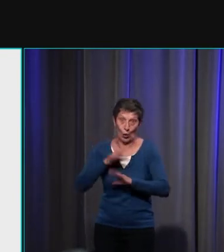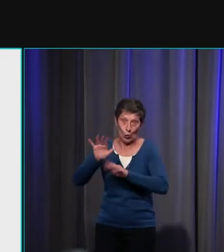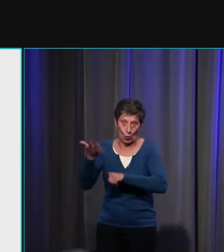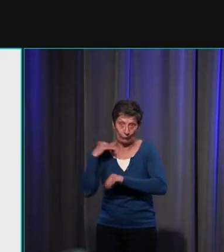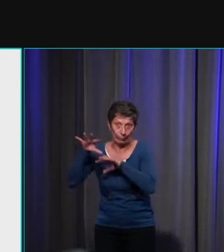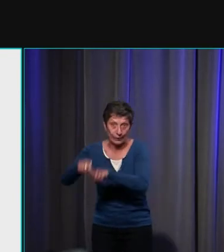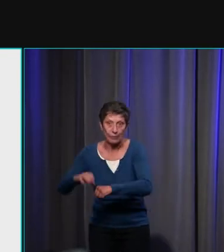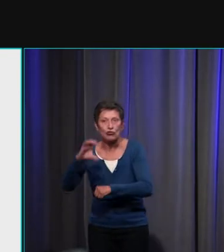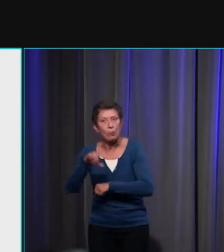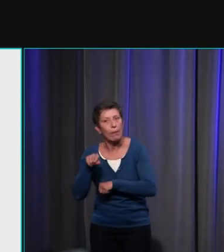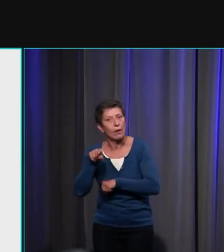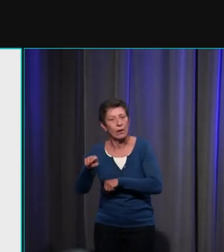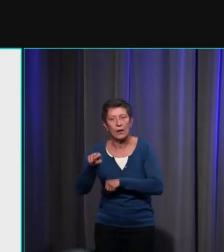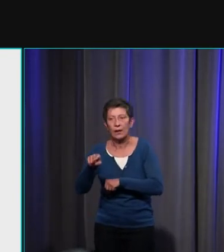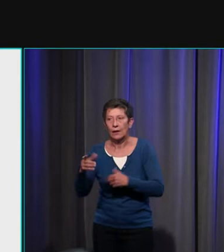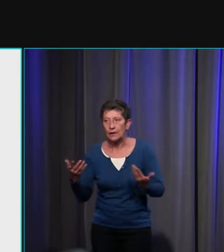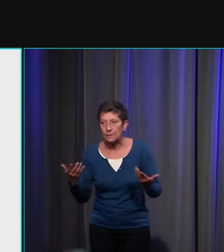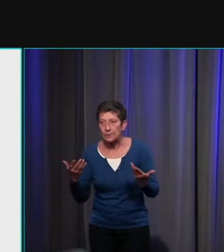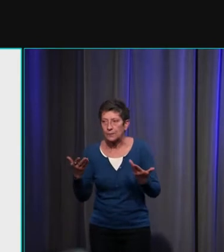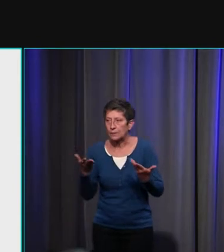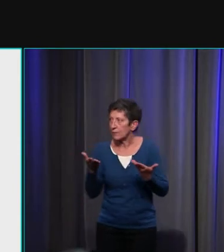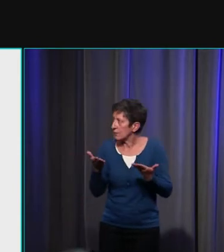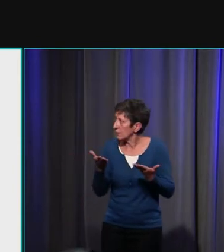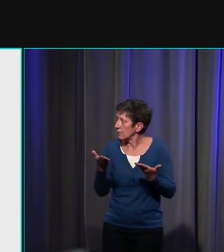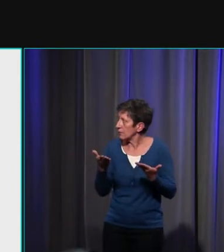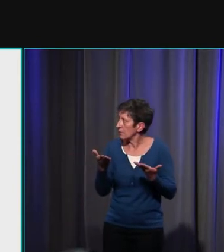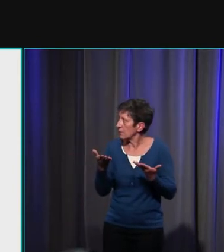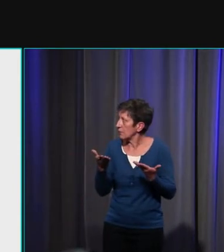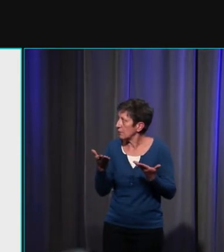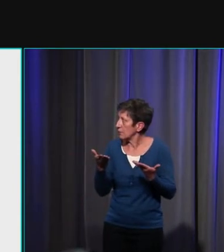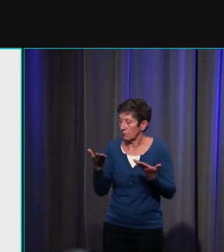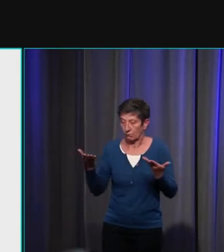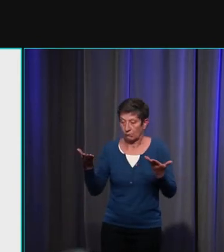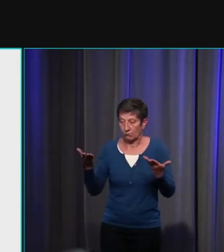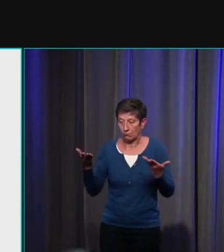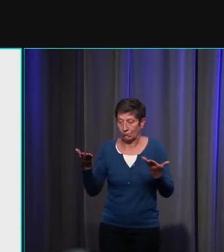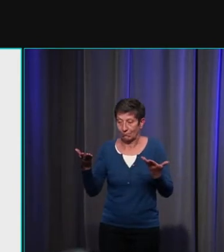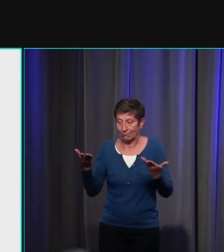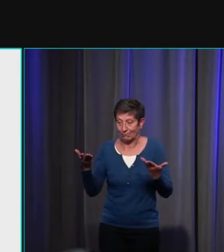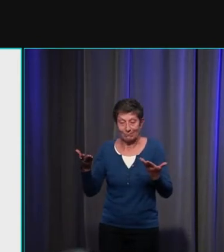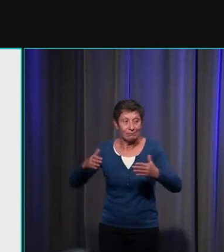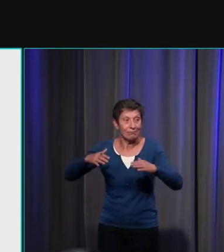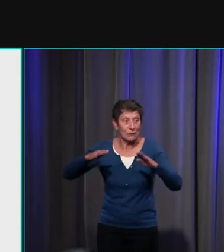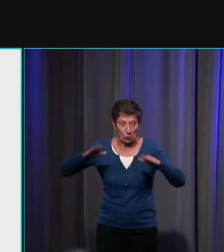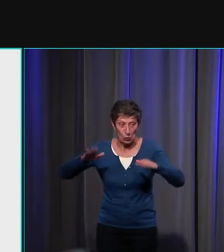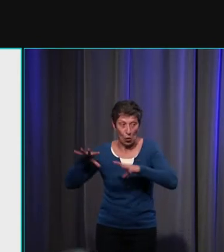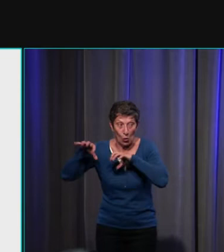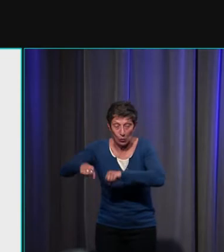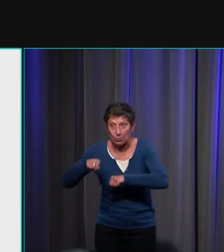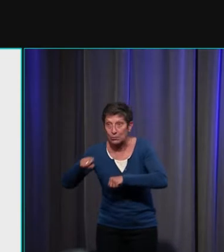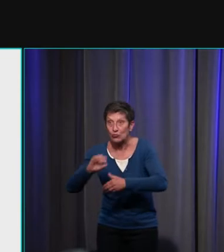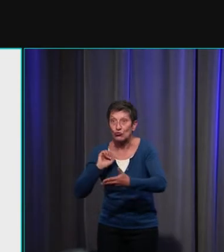reste vous le savez d'abord une famille poitevine les busigny qui l'occupent jusqu'à la fin du xvème siècle où ce sont les vénitiens